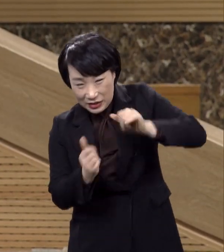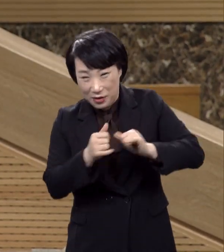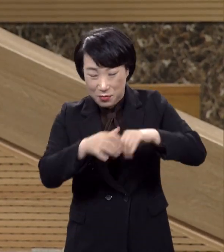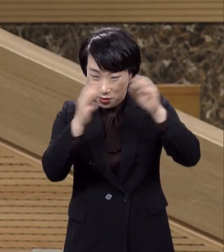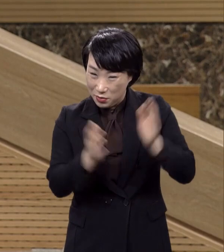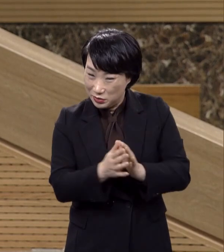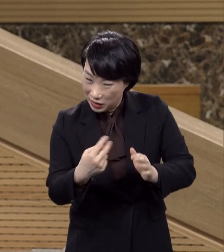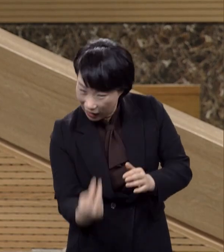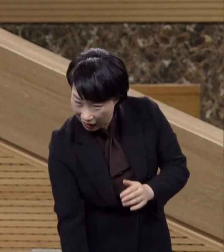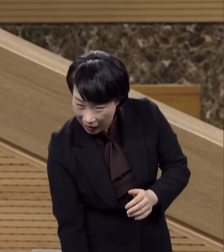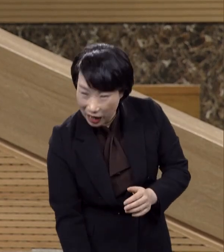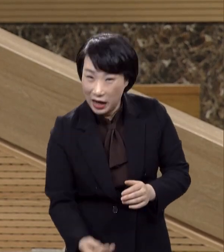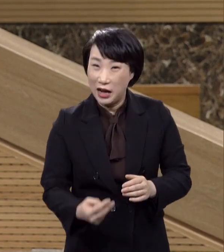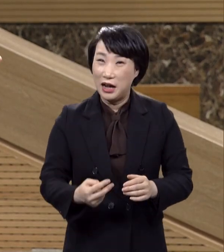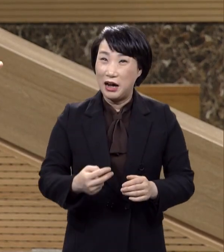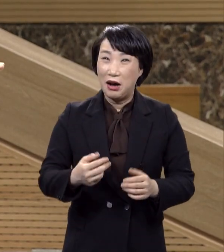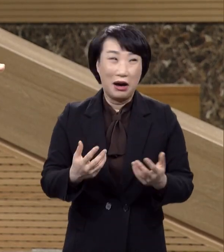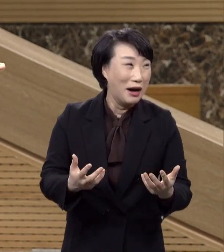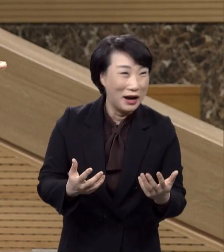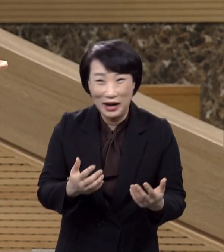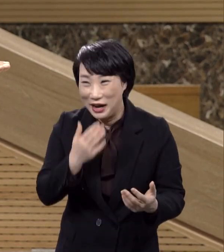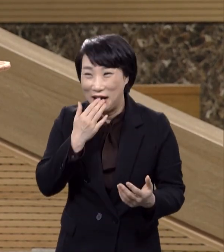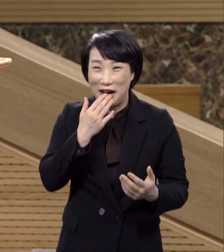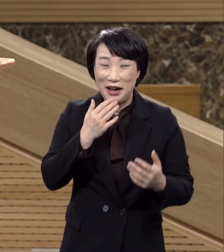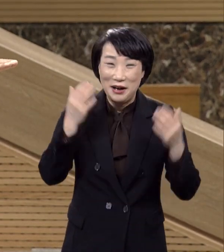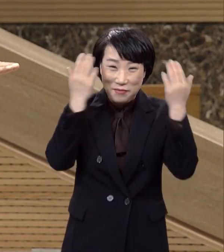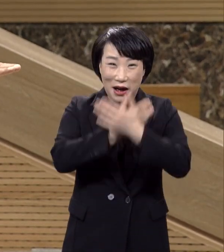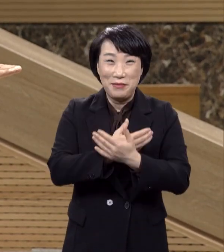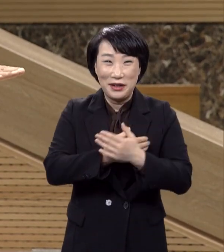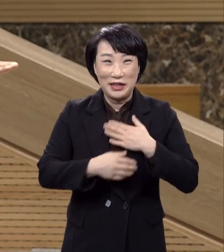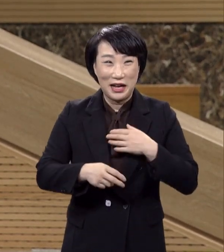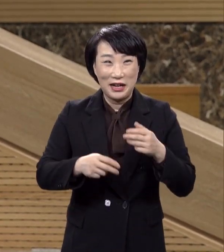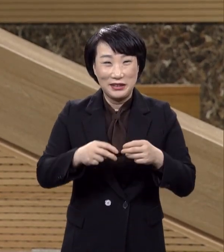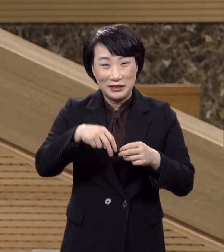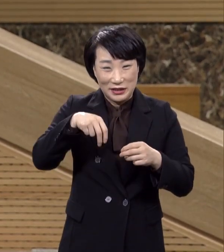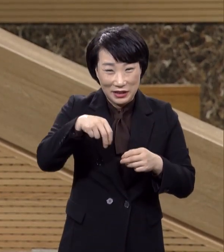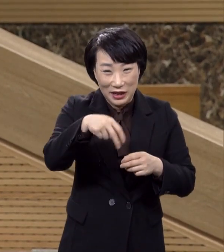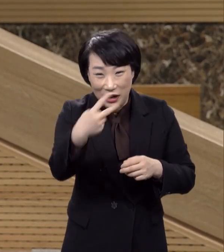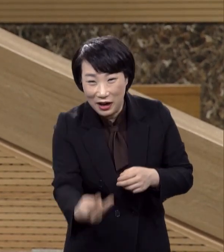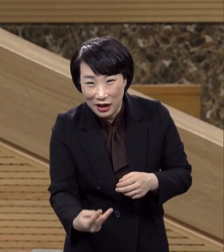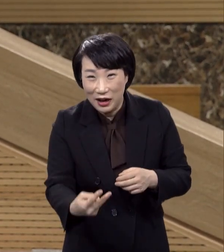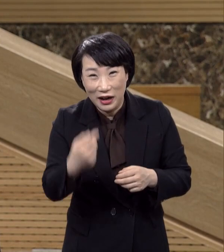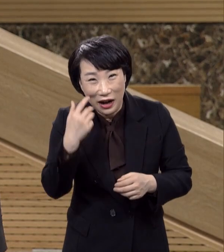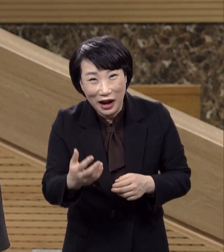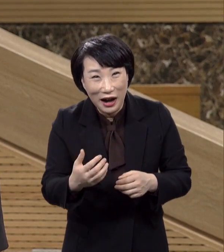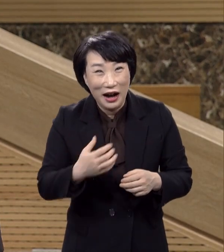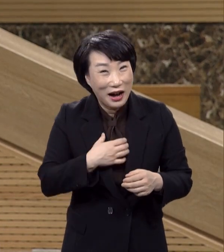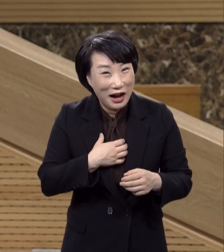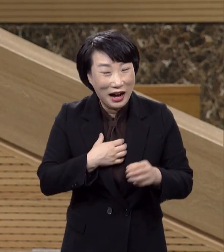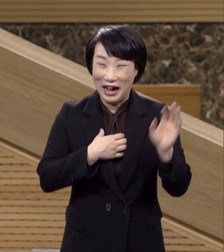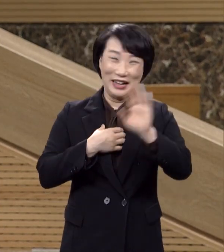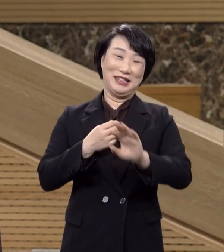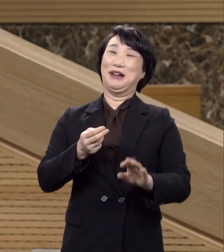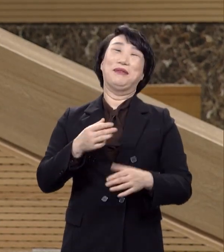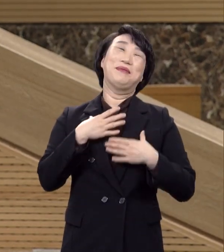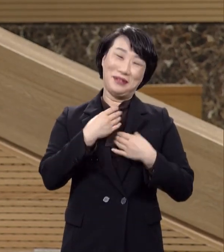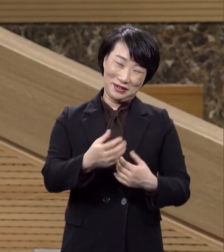쏟아져 버리겠네. 큰일 났네. 저녁이 오면 쏟아져 버리겠네. 안 쏟아져요.